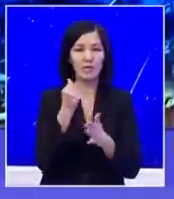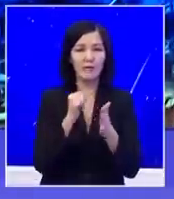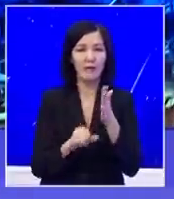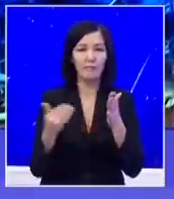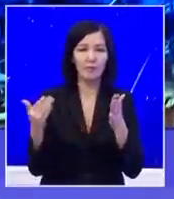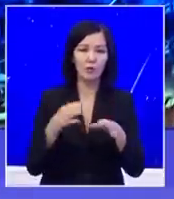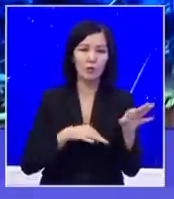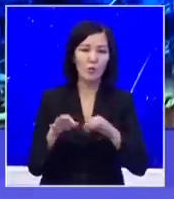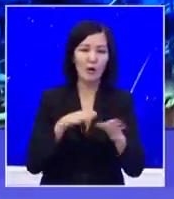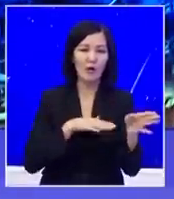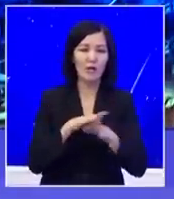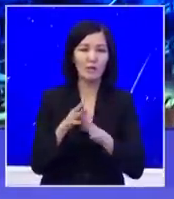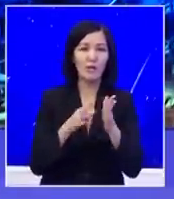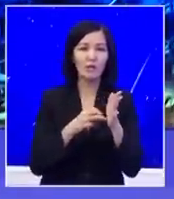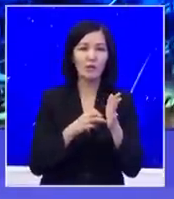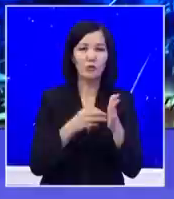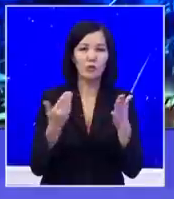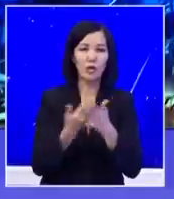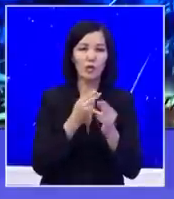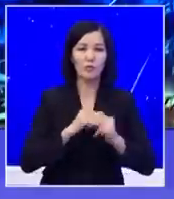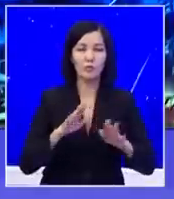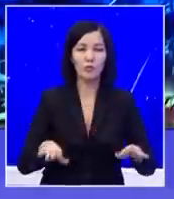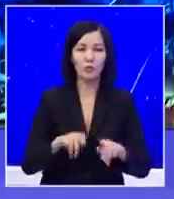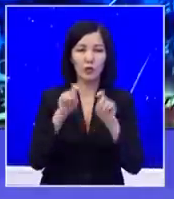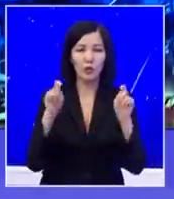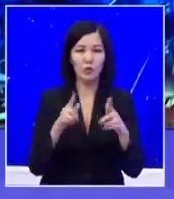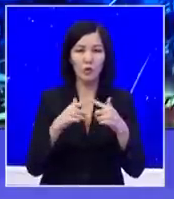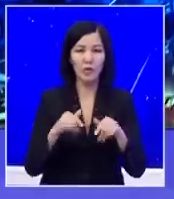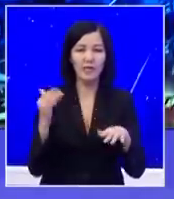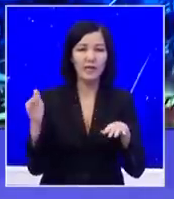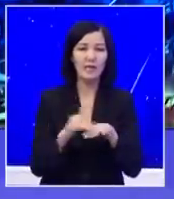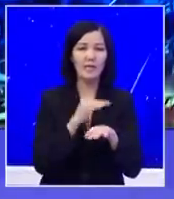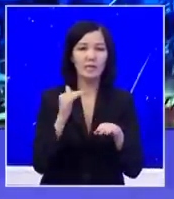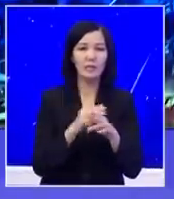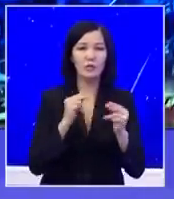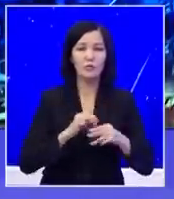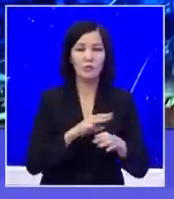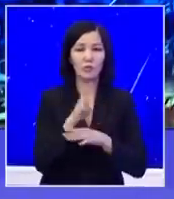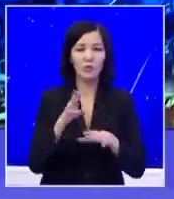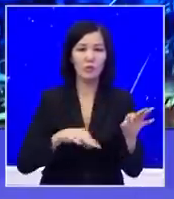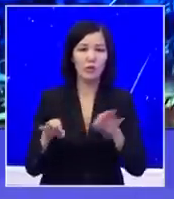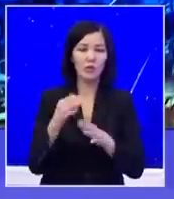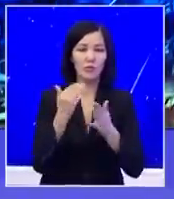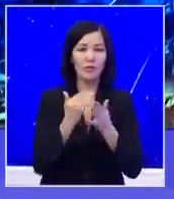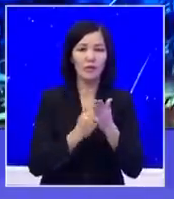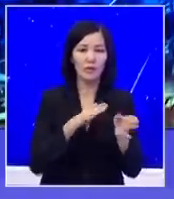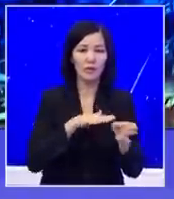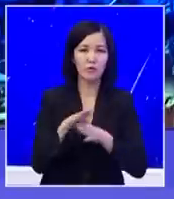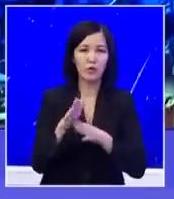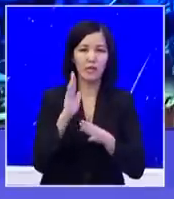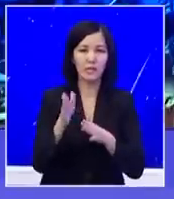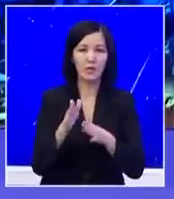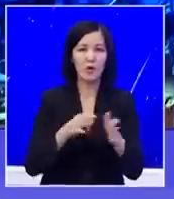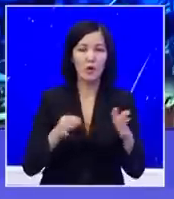аса жоба қолға алынып, 800-ге жуық жаңа жұмыс орны құрылады. Бұл игі іс жұмыспен қамтудың жол